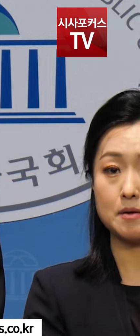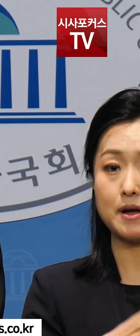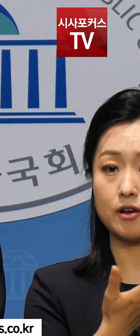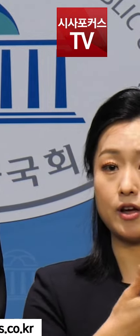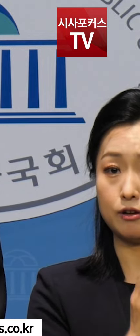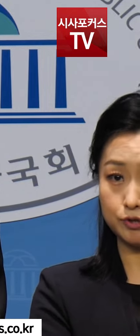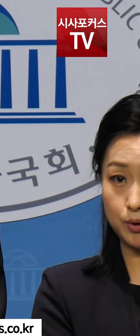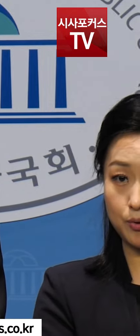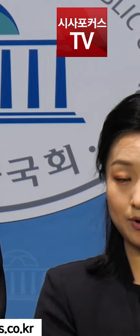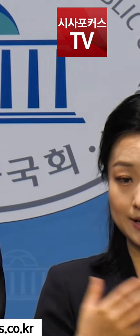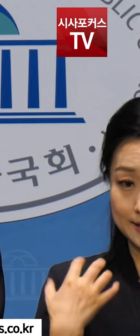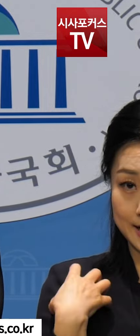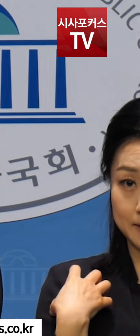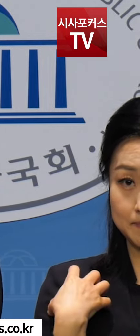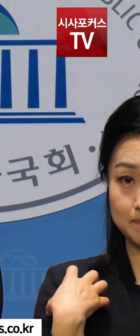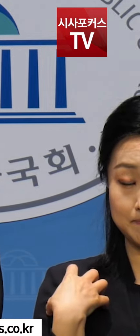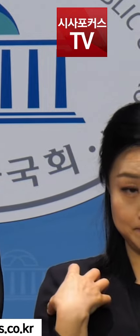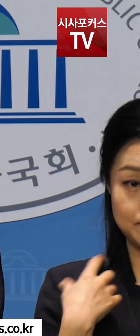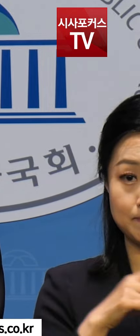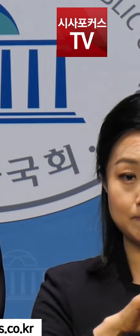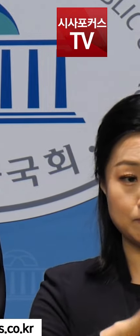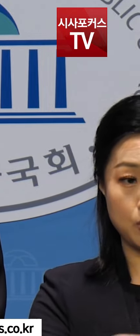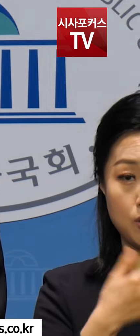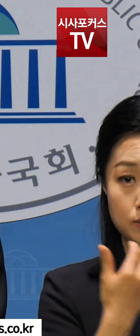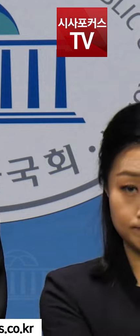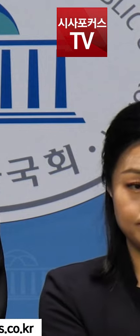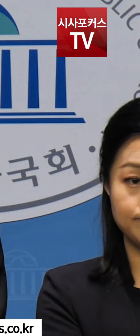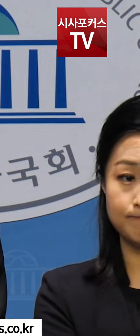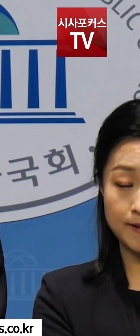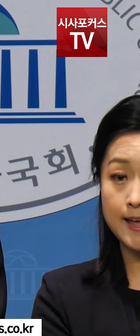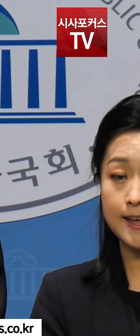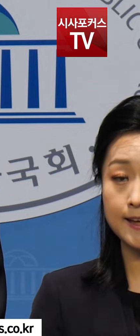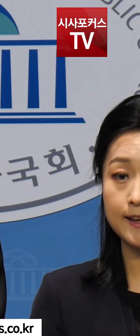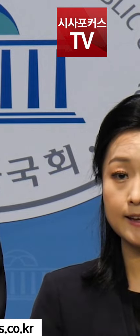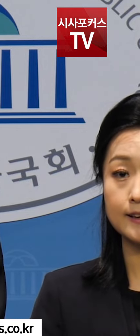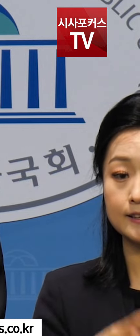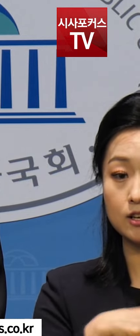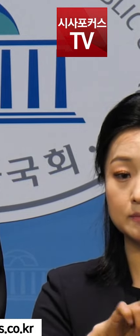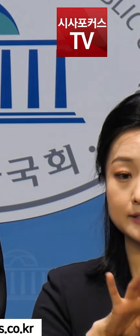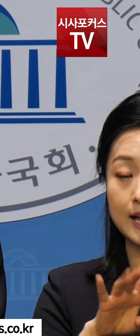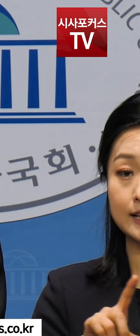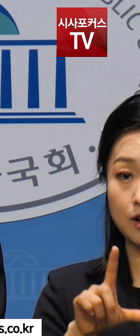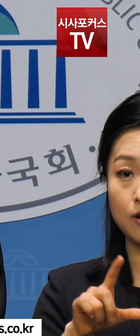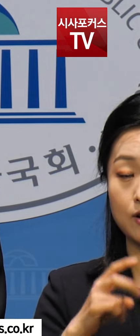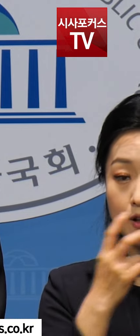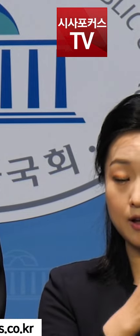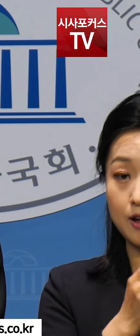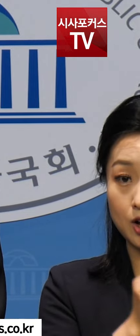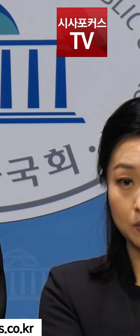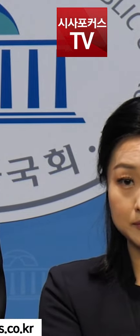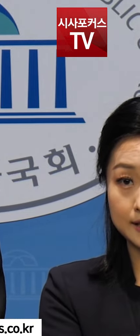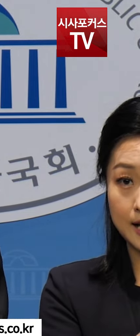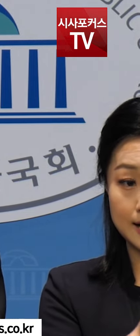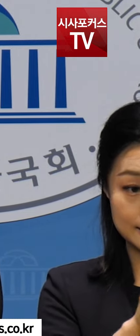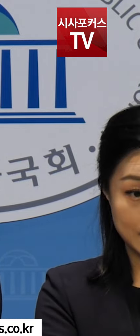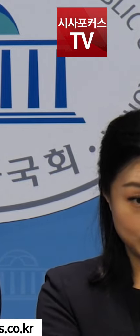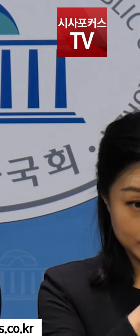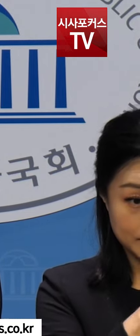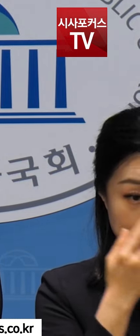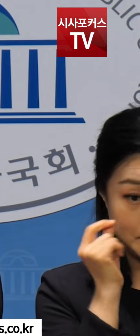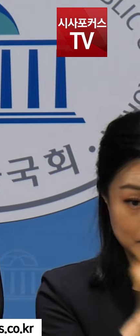후 책임을 질 것을 경고합니다. 2024년 8월 검사를 검사하는 변호사 모임